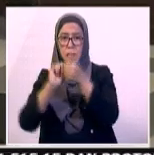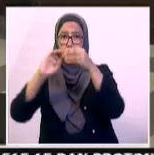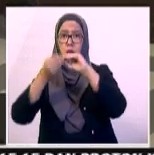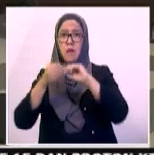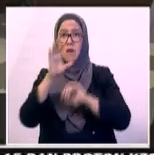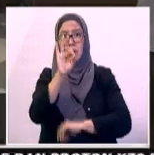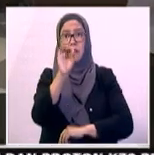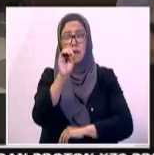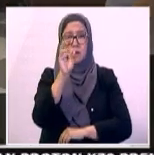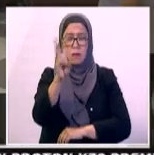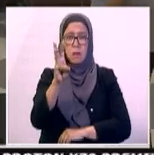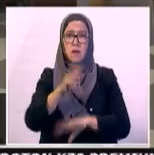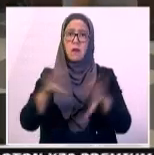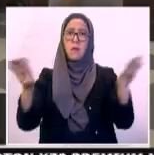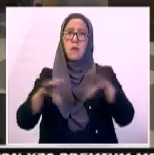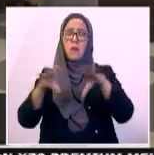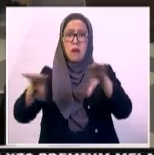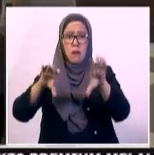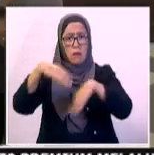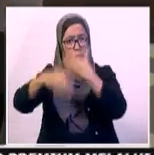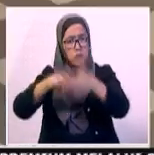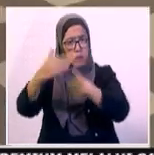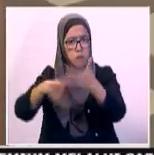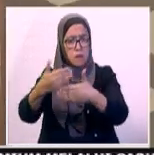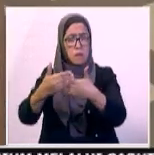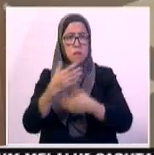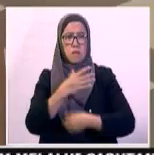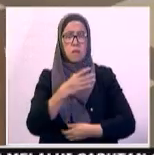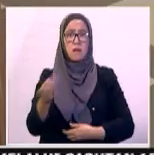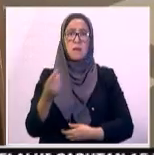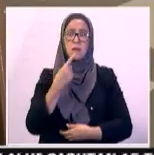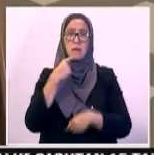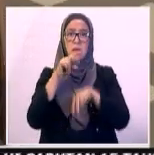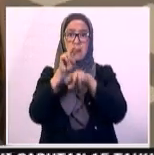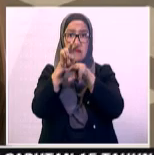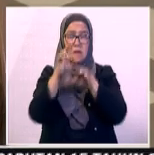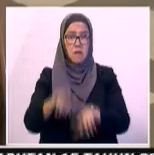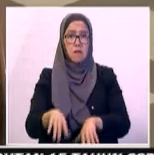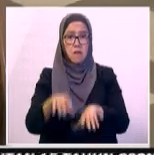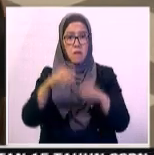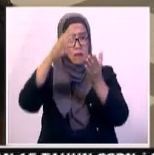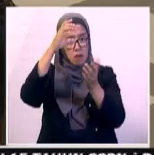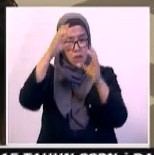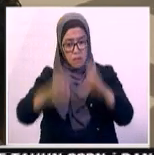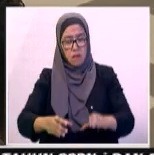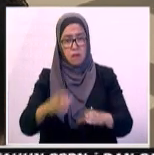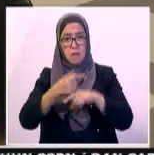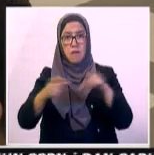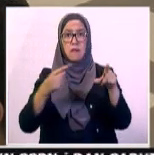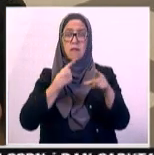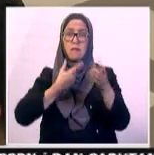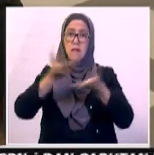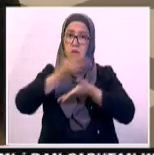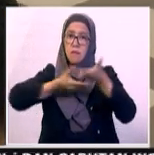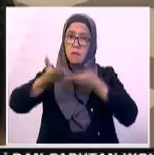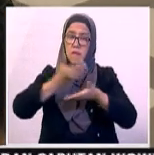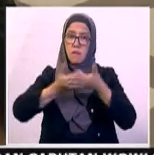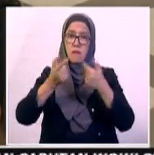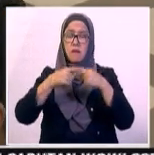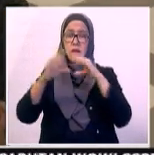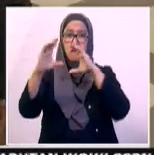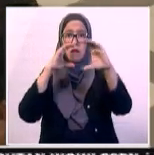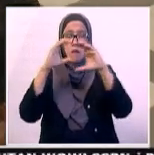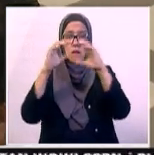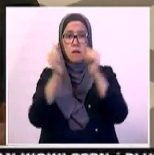dibuat secara reaktif. Saksi itu juga mengesahkan isi perbualannya dengan Jolo dan bekas ketua pegawai eksekutif Putra Perdana Jeremy